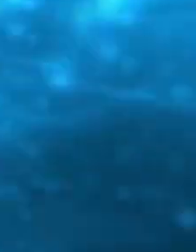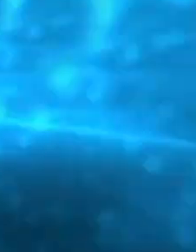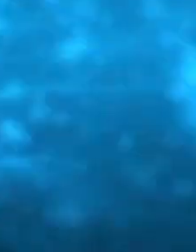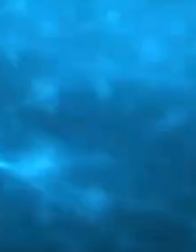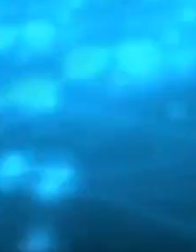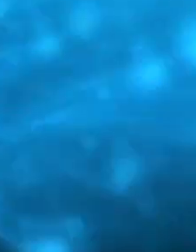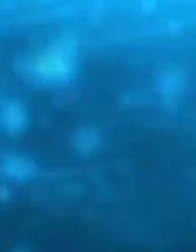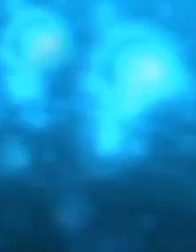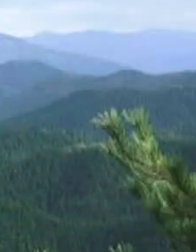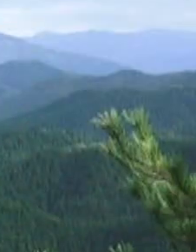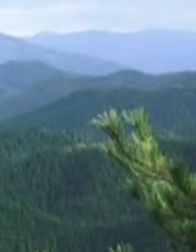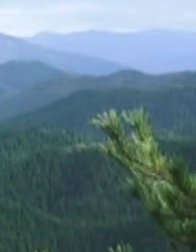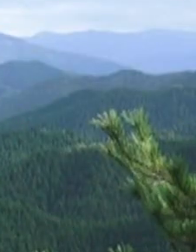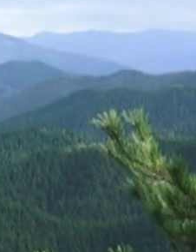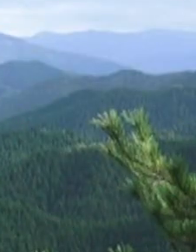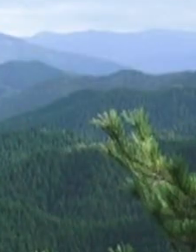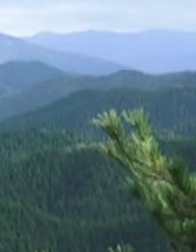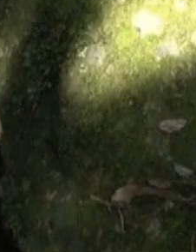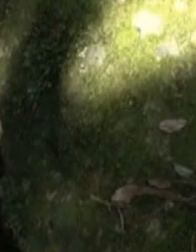car